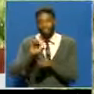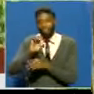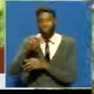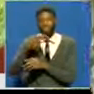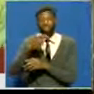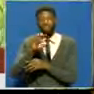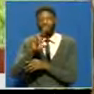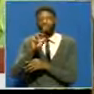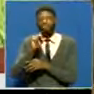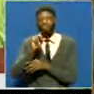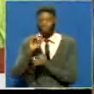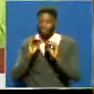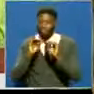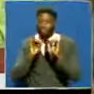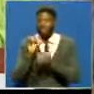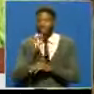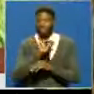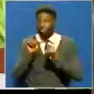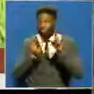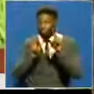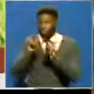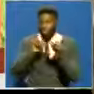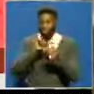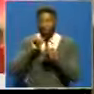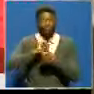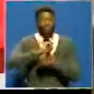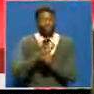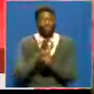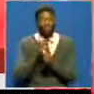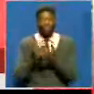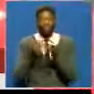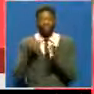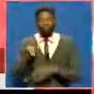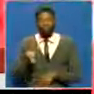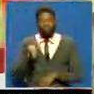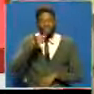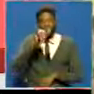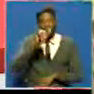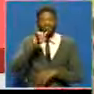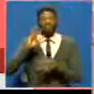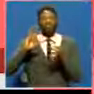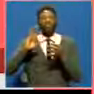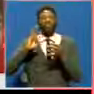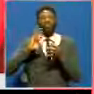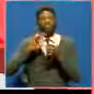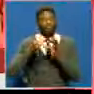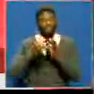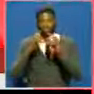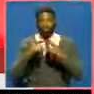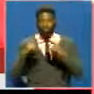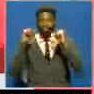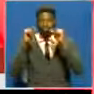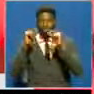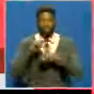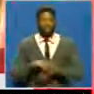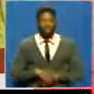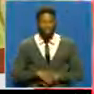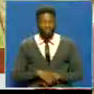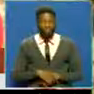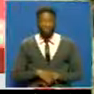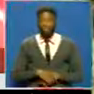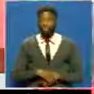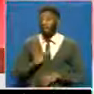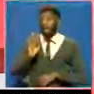ya wanariadha siku 14 kabla kusafiri kwenda Tokyo kwa michezo ya olimpiki. Wakufunzi pamoja na wanariadha hao